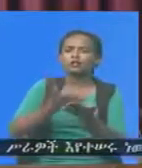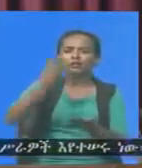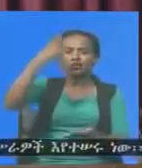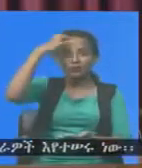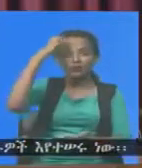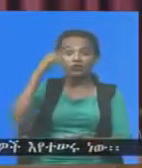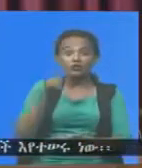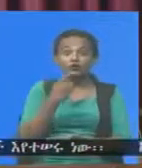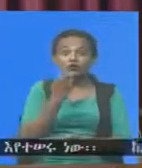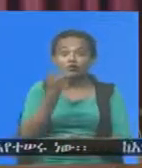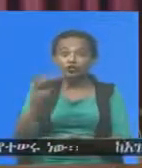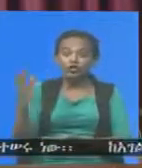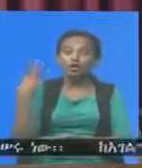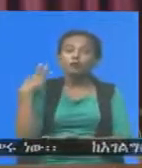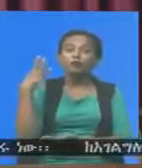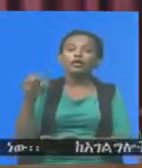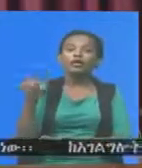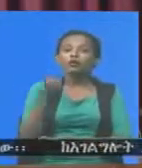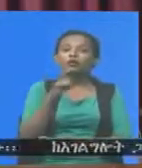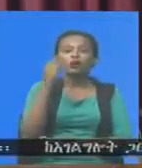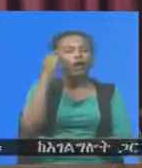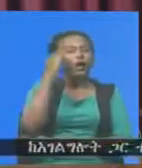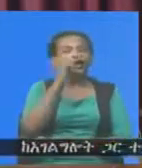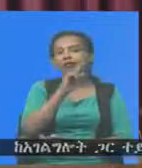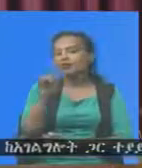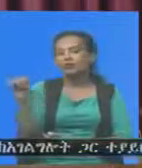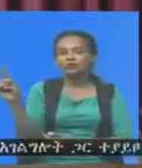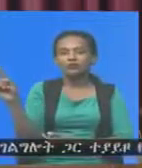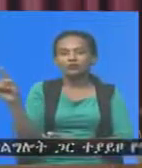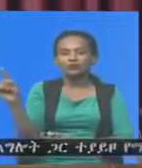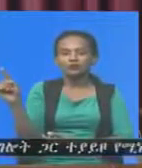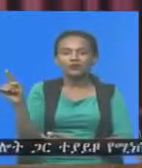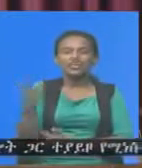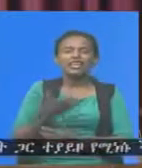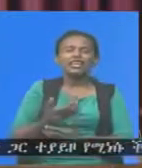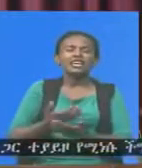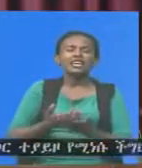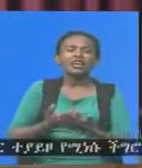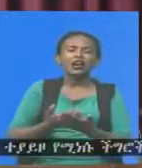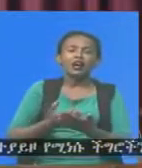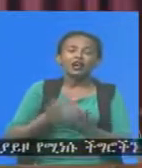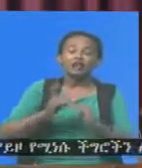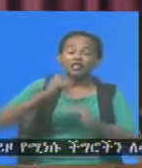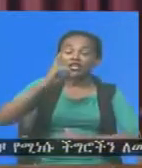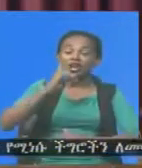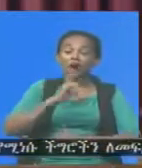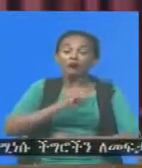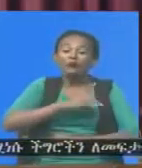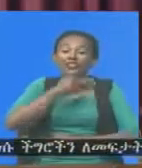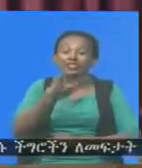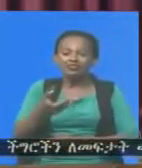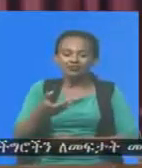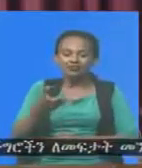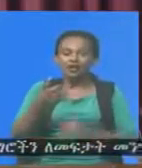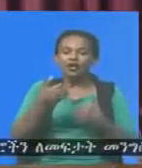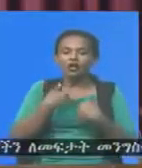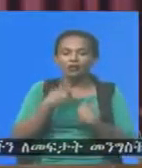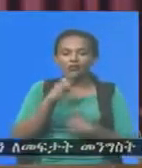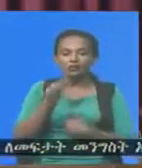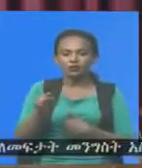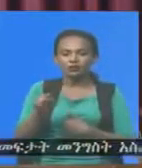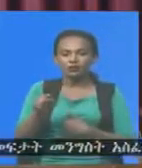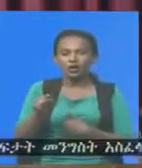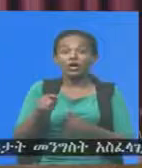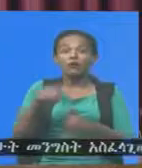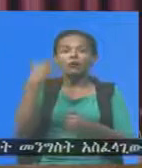እንጂ በግል ሴክተር ቢሆን አይታሰብም። ከፍተኛ ብክነት ያለበት ሴክተር ነው።